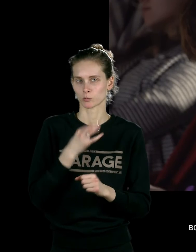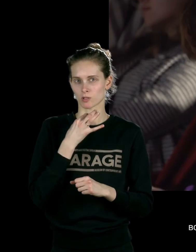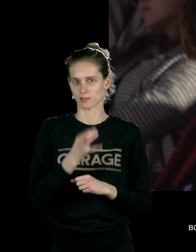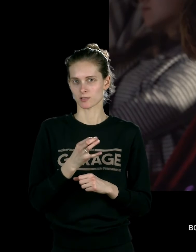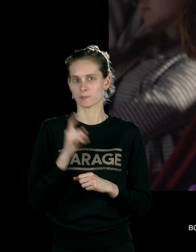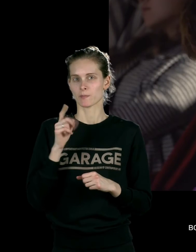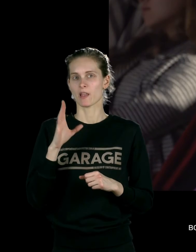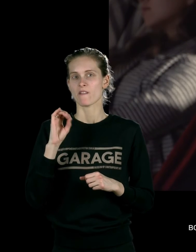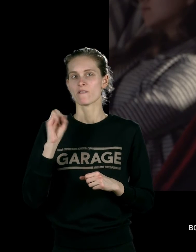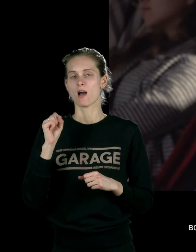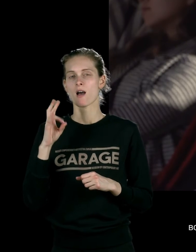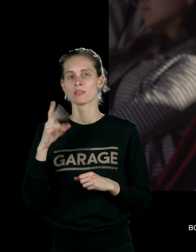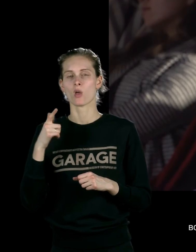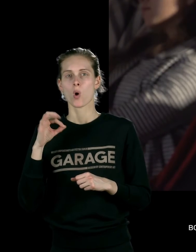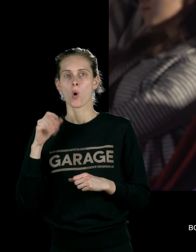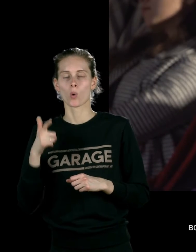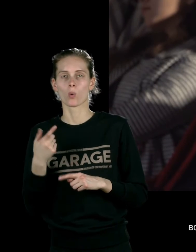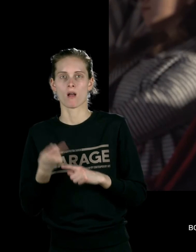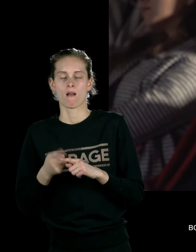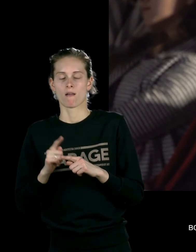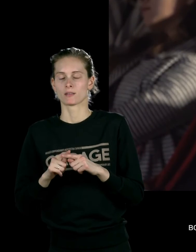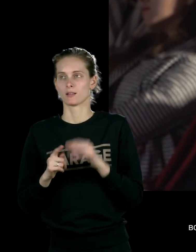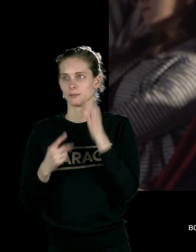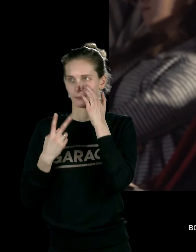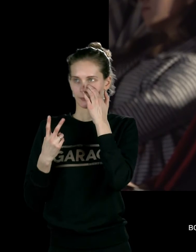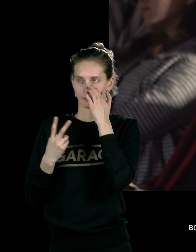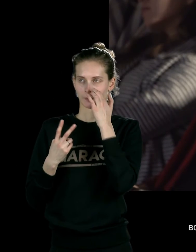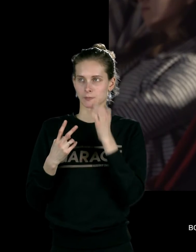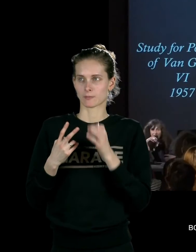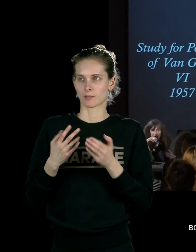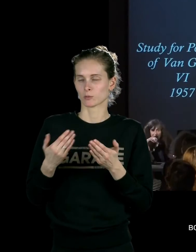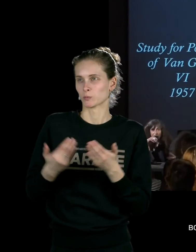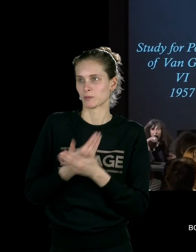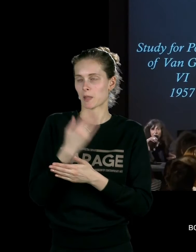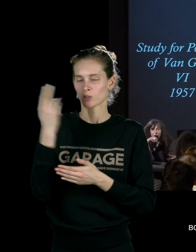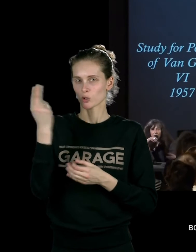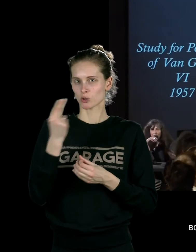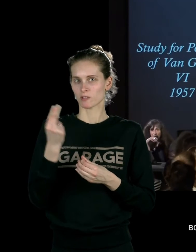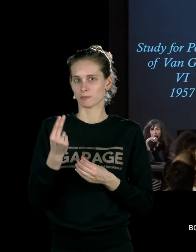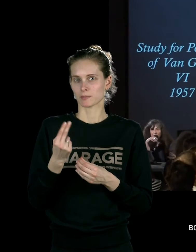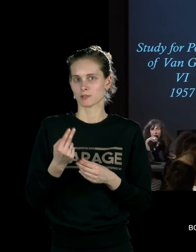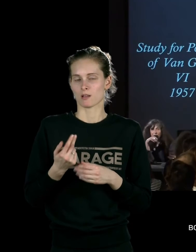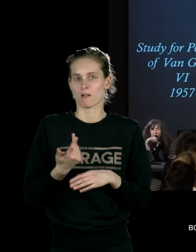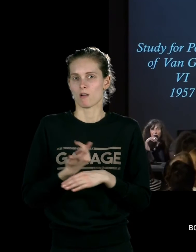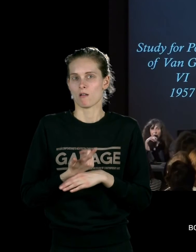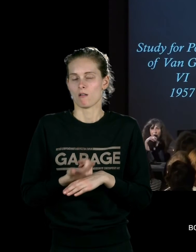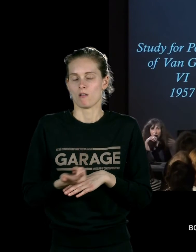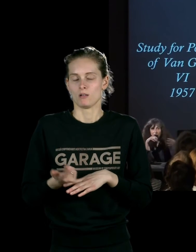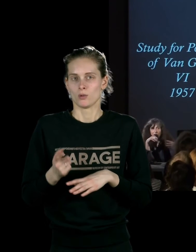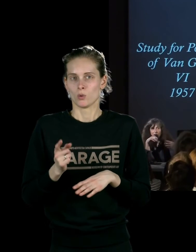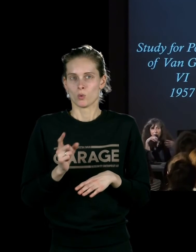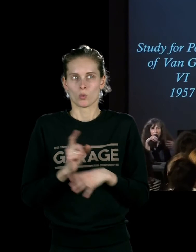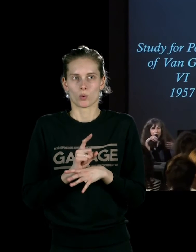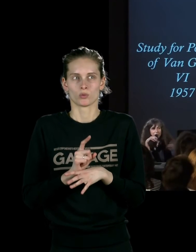Гог – это все равно слишком жесткая форма для современной живописи. Даже эту фигуру, так взвинченную, так сказать, экспрессионистскую,